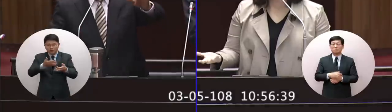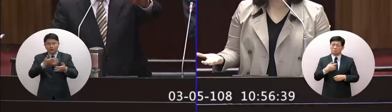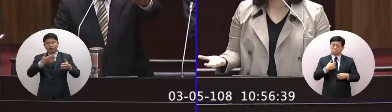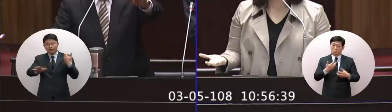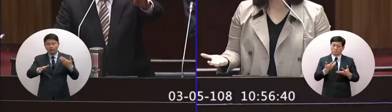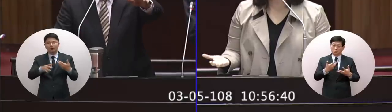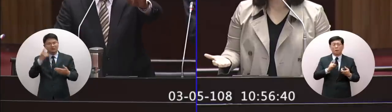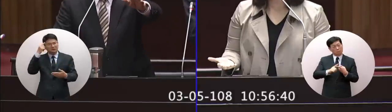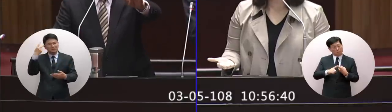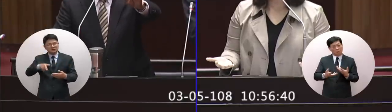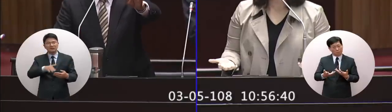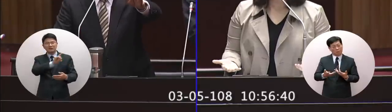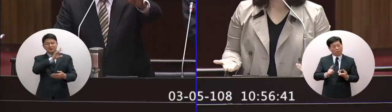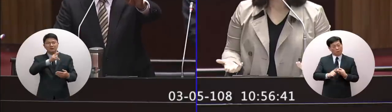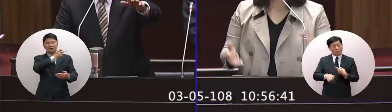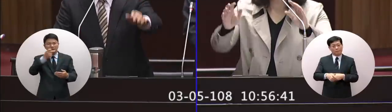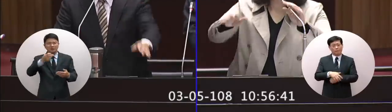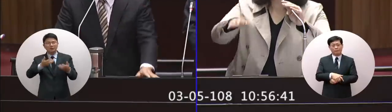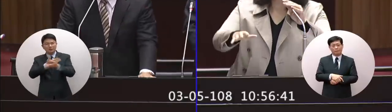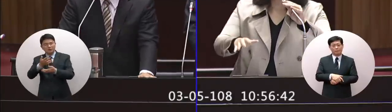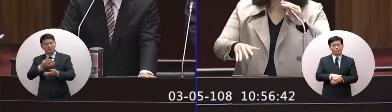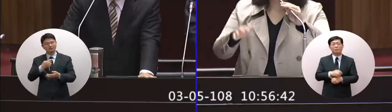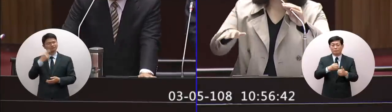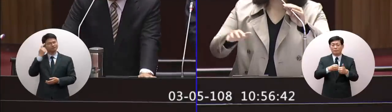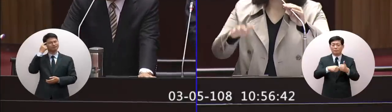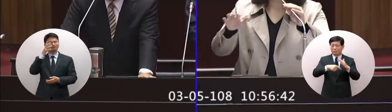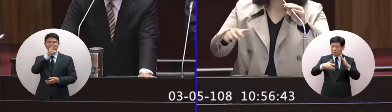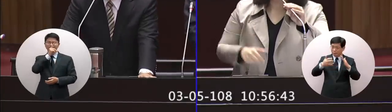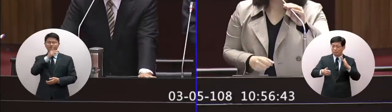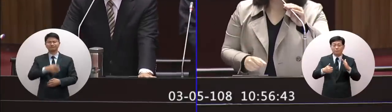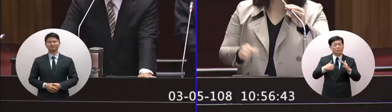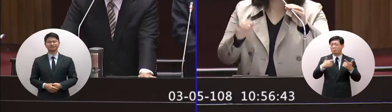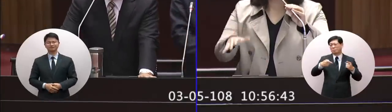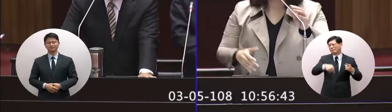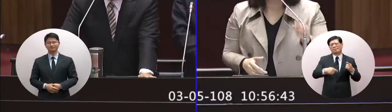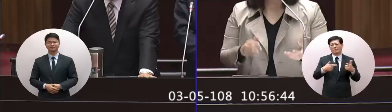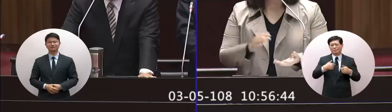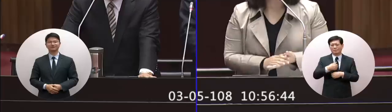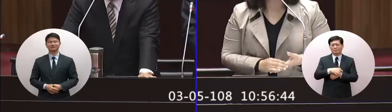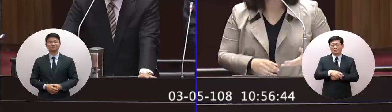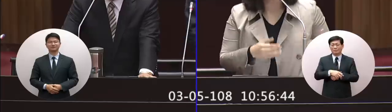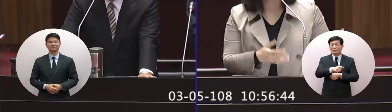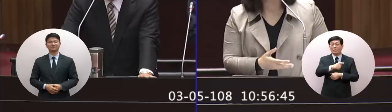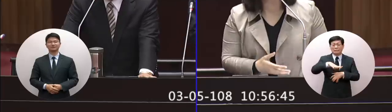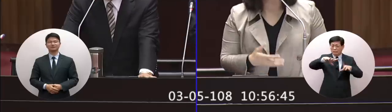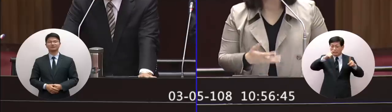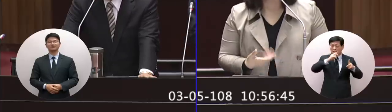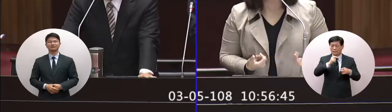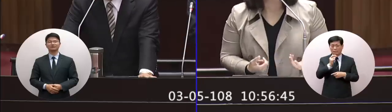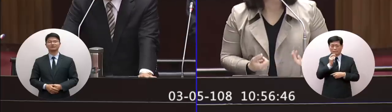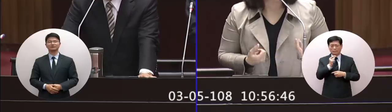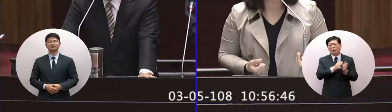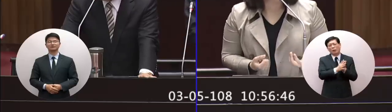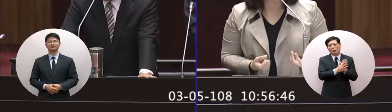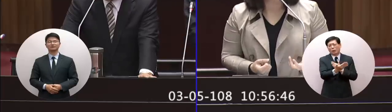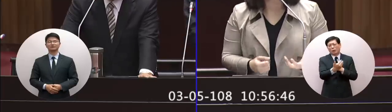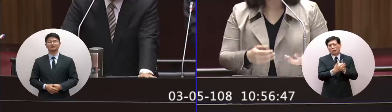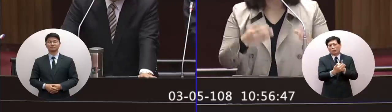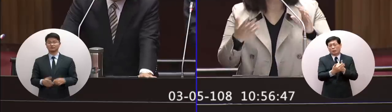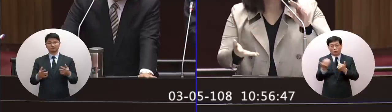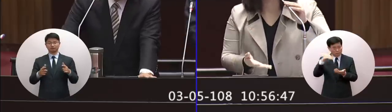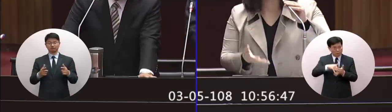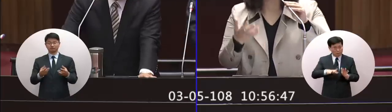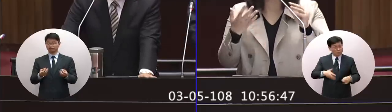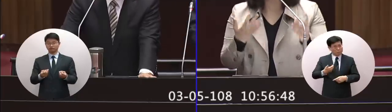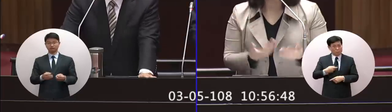所以不是，对呀、啊。哎，对不对？ 那个、 所以不是院长，我觉得不是安内啊。你主委一刚开始先看着你求救讨救兵，然